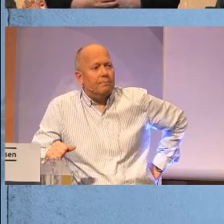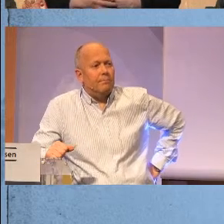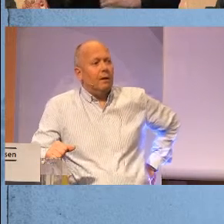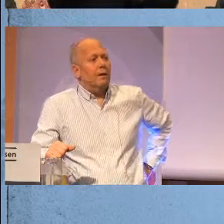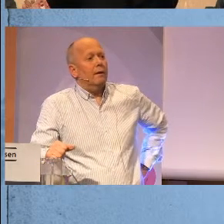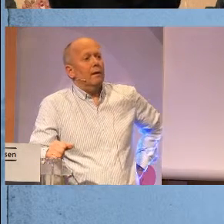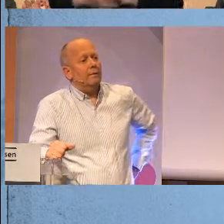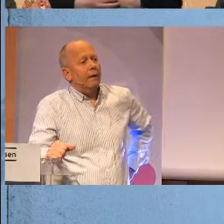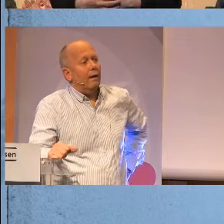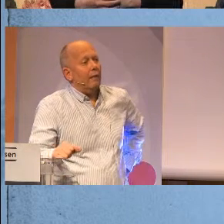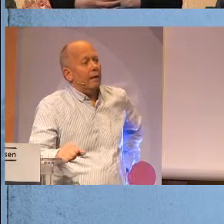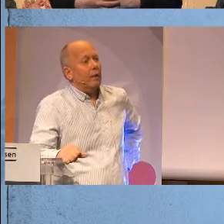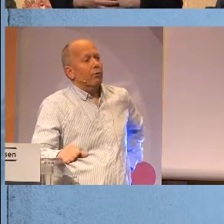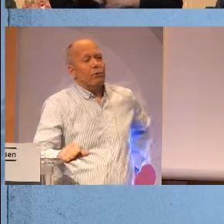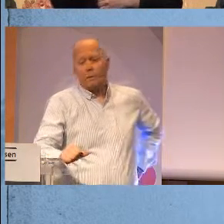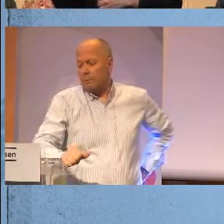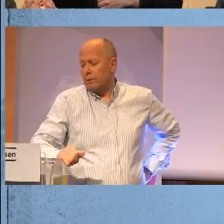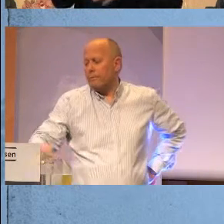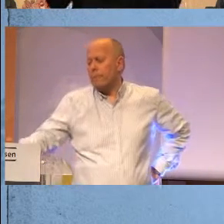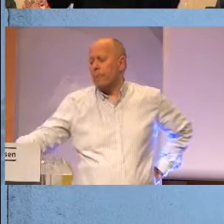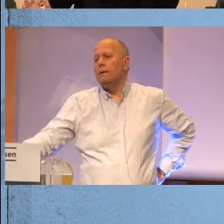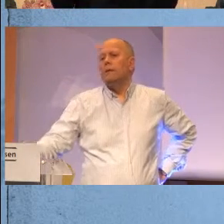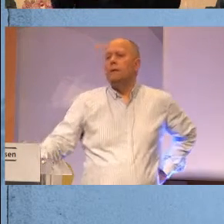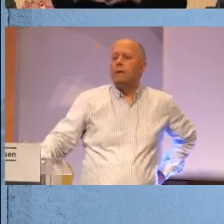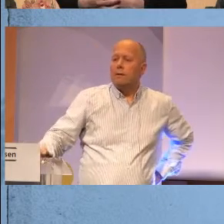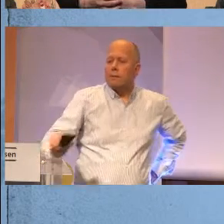Yes, det er vi veldig godt forberedt på.